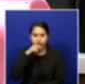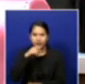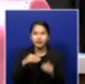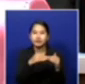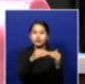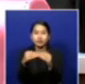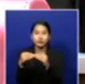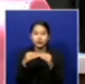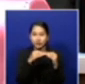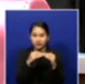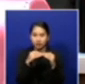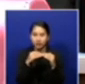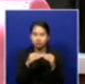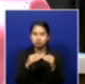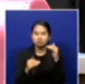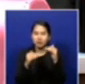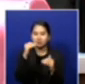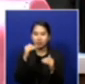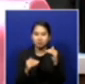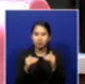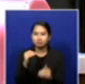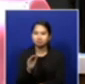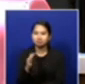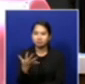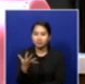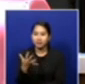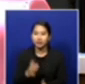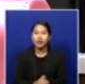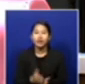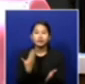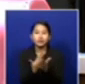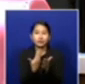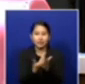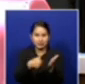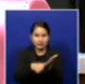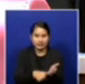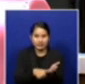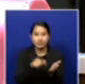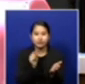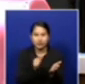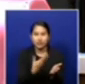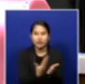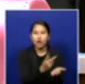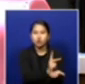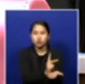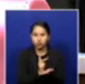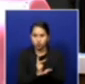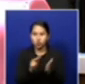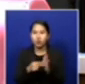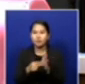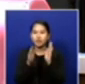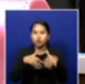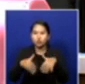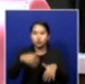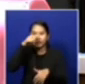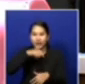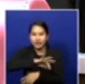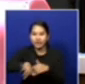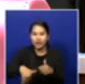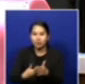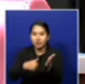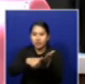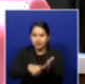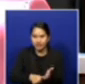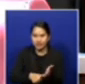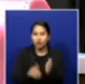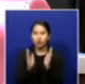ครับไม่มีใครเป็นคนชั้นสองหนี้ก้อนนี้กู้มาทุกคนเป็นหนี้ทุกคนคือคนเท่